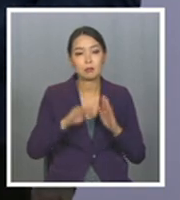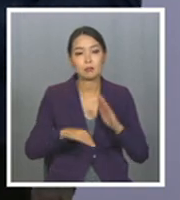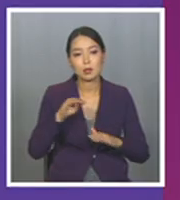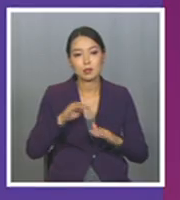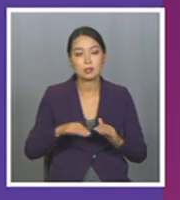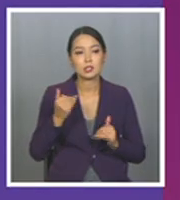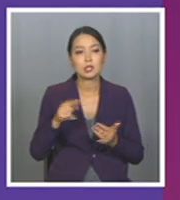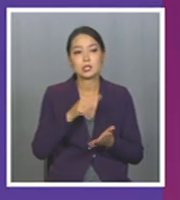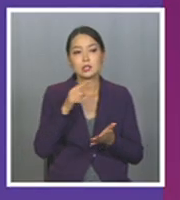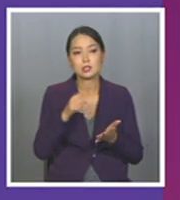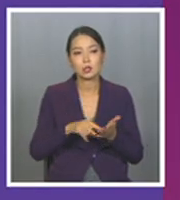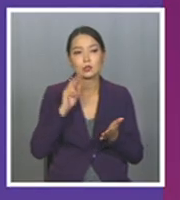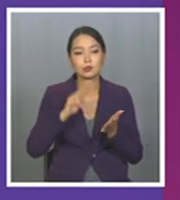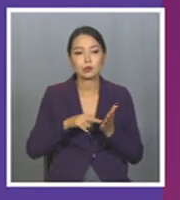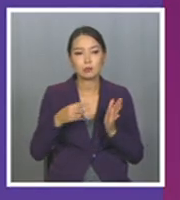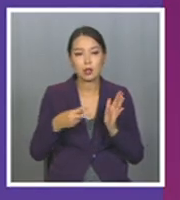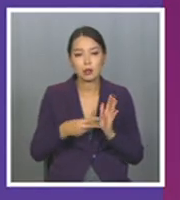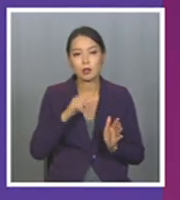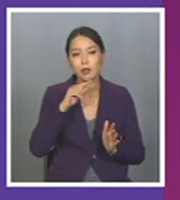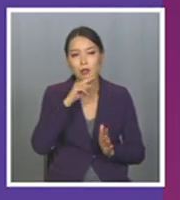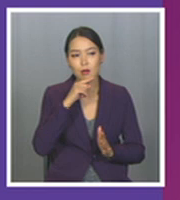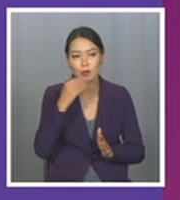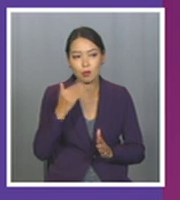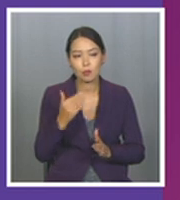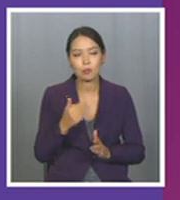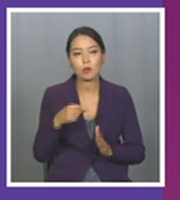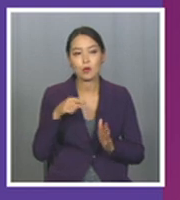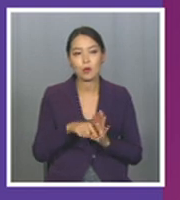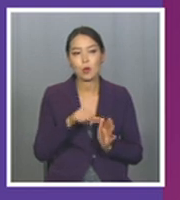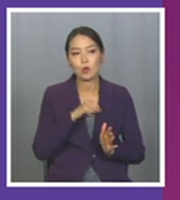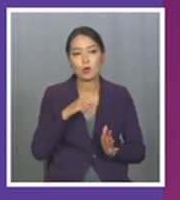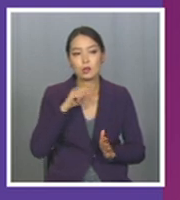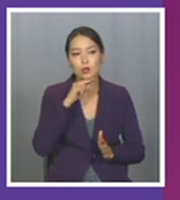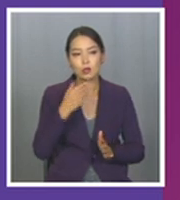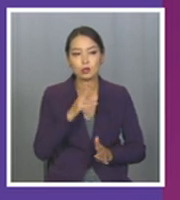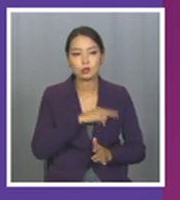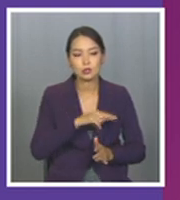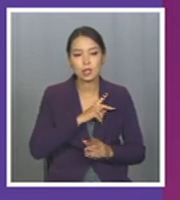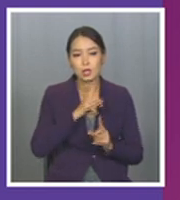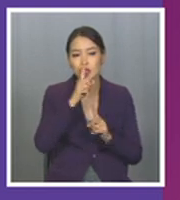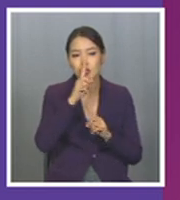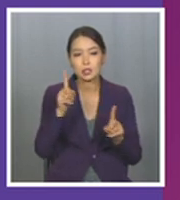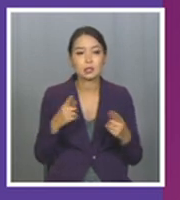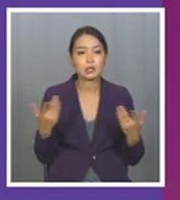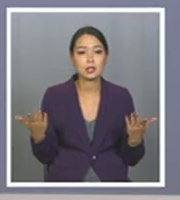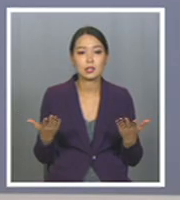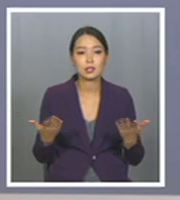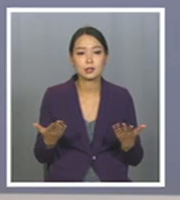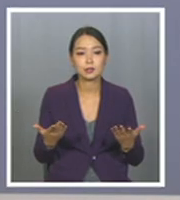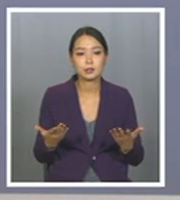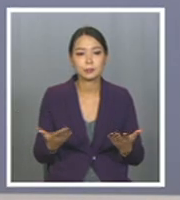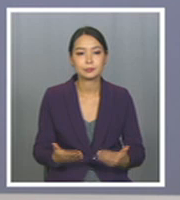сұрағымыз жоспарлы экономикалық жүйенің өзге экономикалық жүйелерден ерекшелігі қандай?